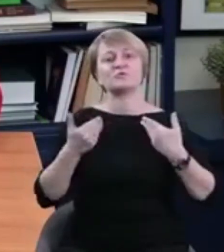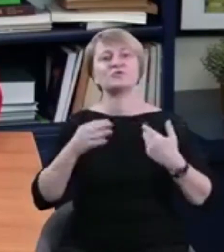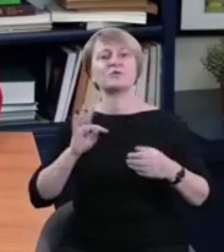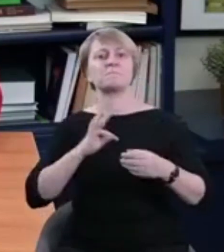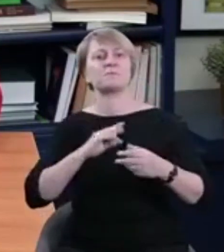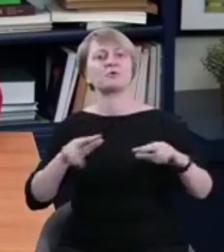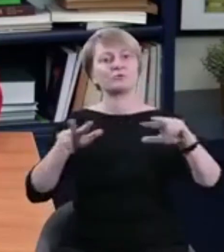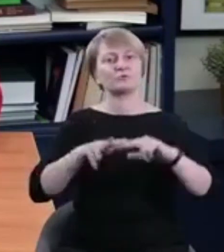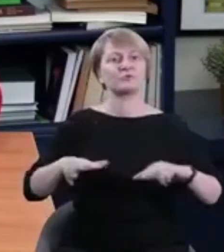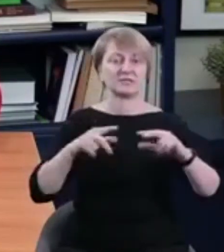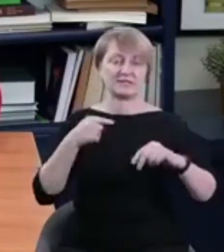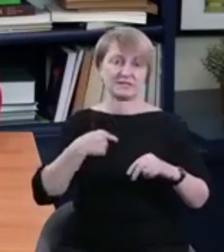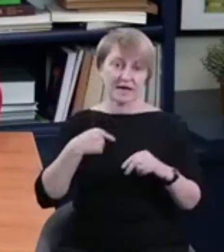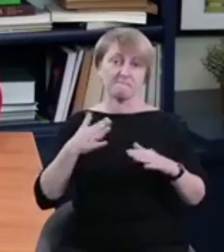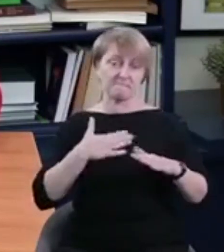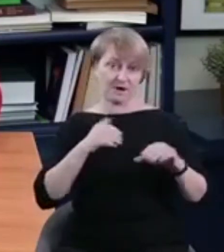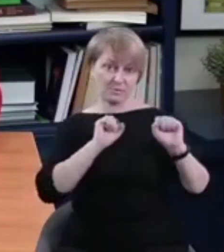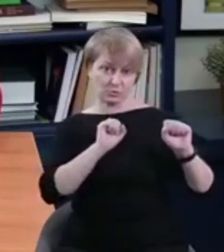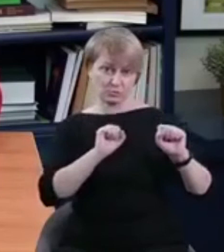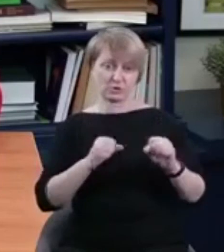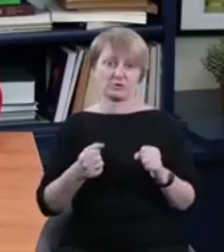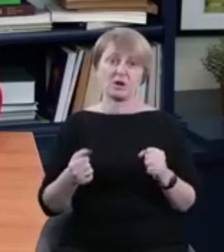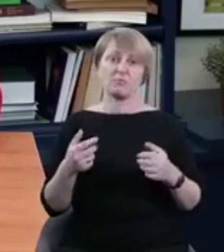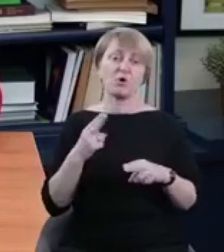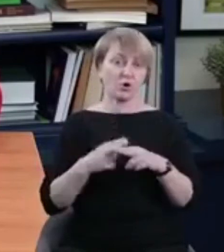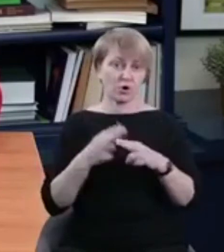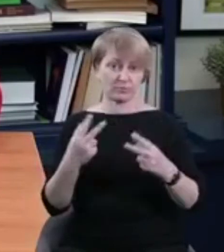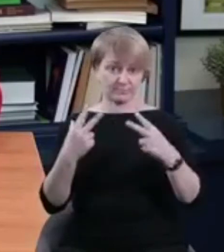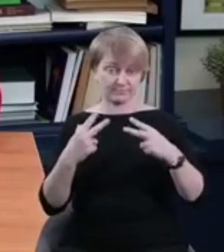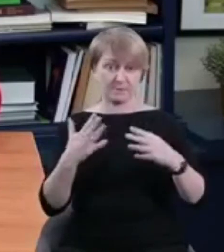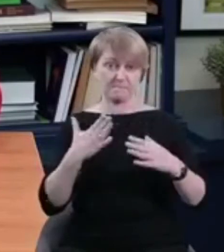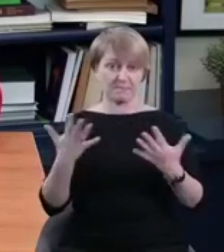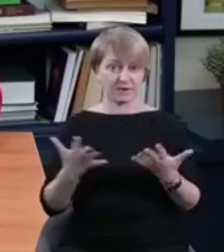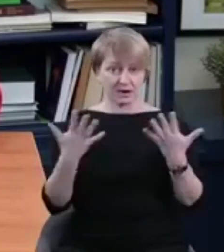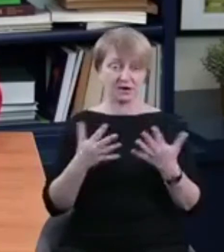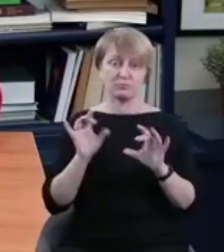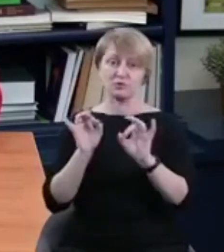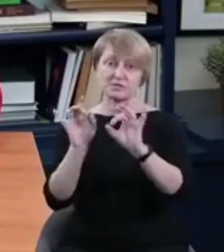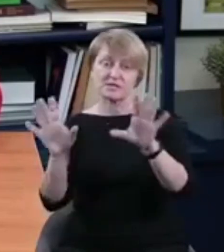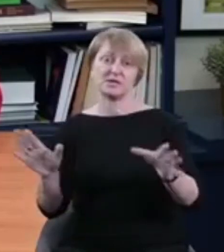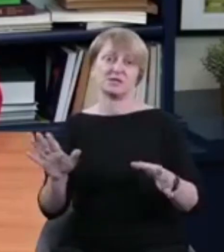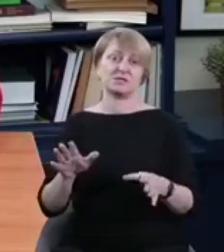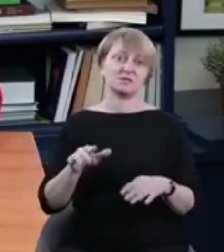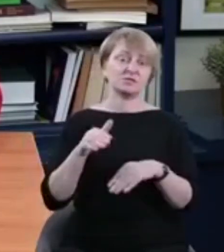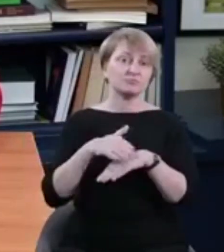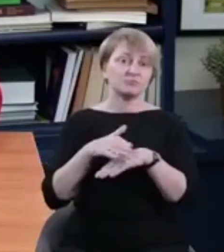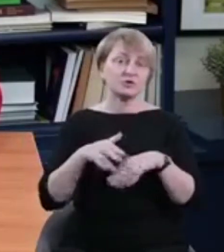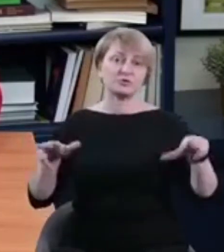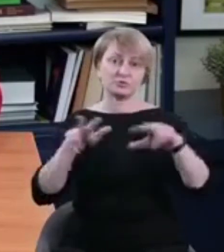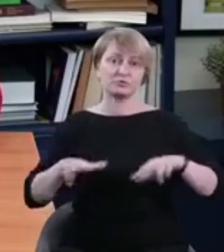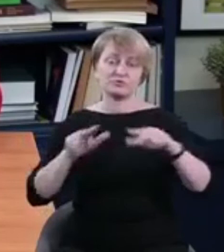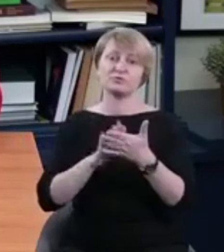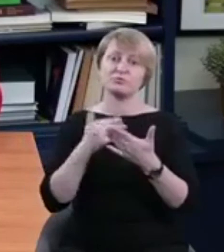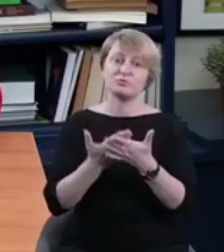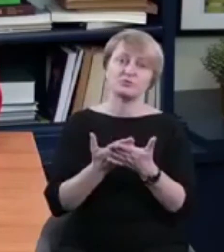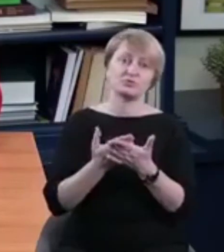jesteśmy odporniejszy lekko liczymy że przejdziemy tą chorobę to możemy zarazić najbliższych szczególnie dziadków rodziców i w ten sposób